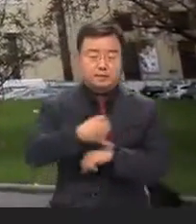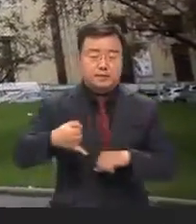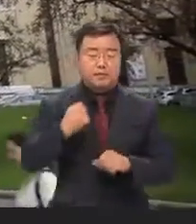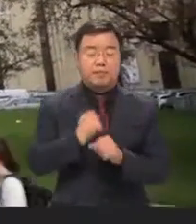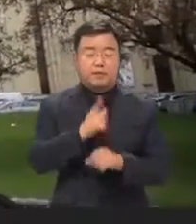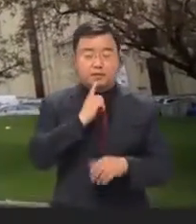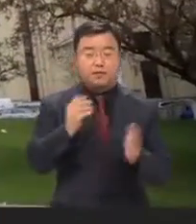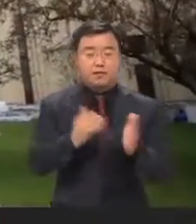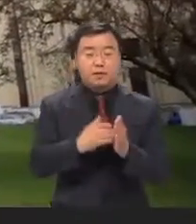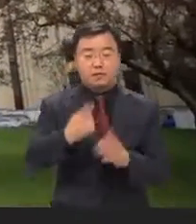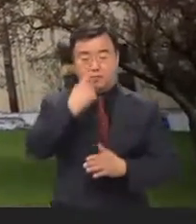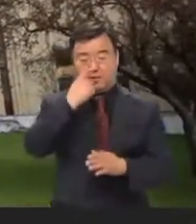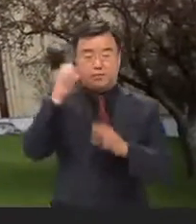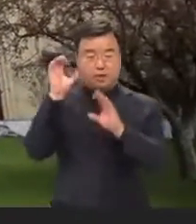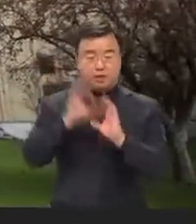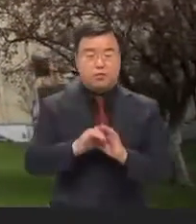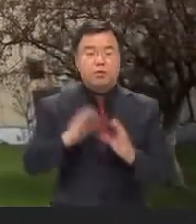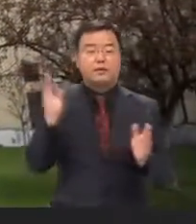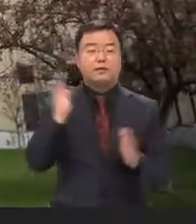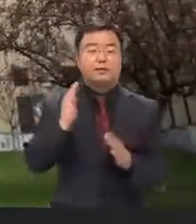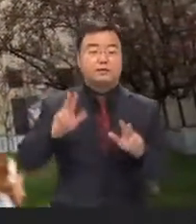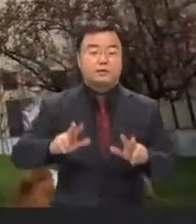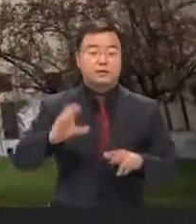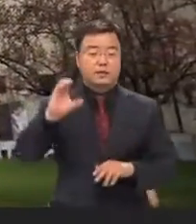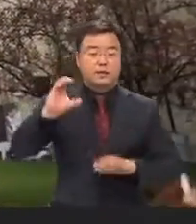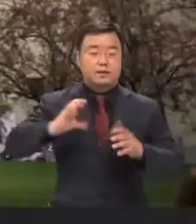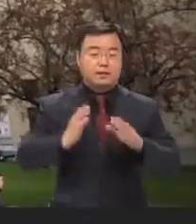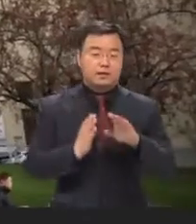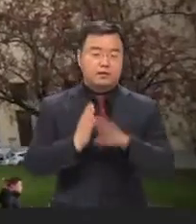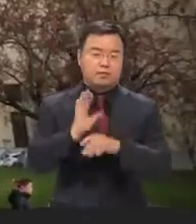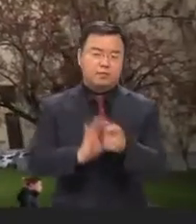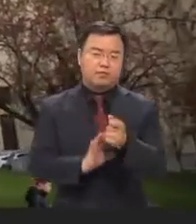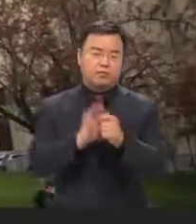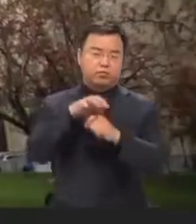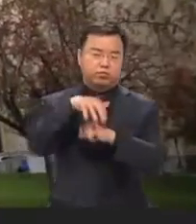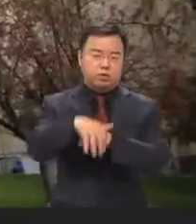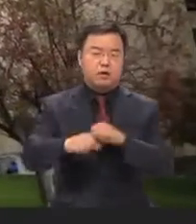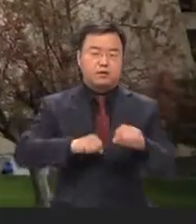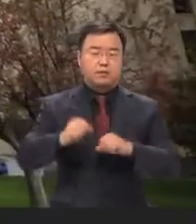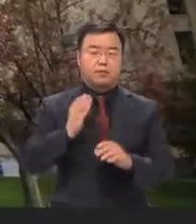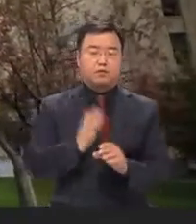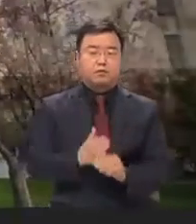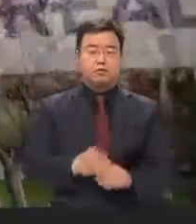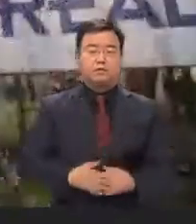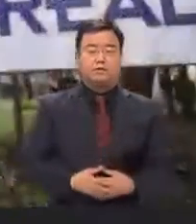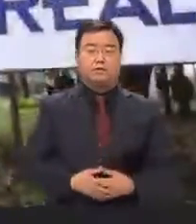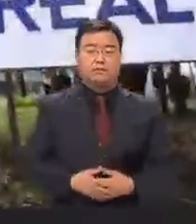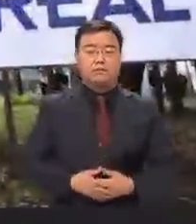배움을 이어온 학생들이 이제 캐나다를 넘어 전 세계로 향하고 있습니다.